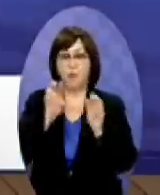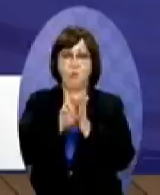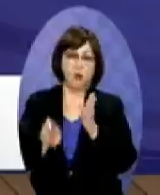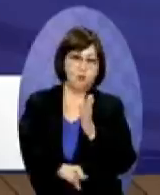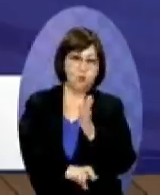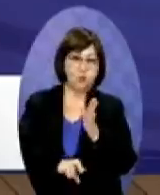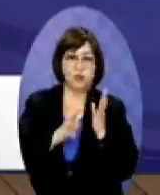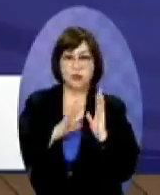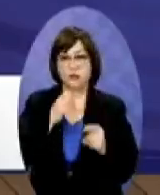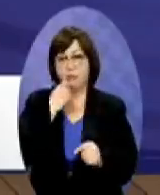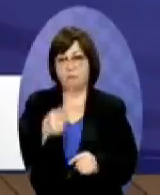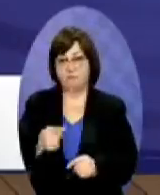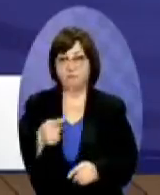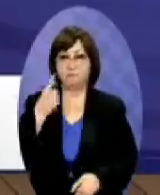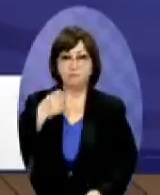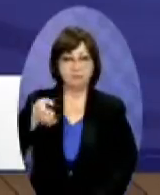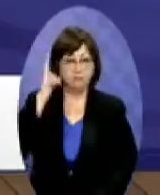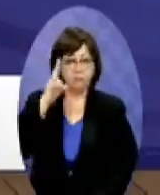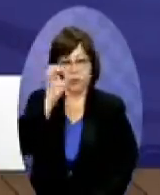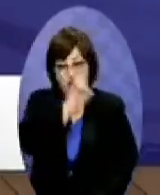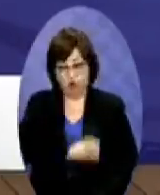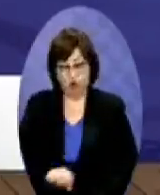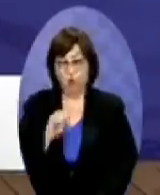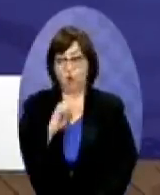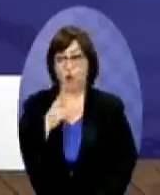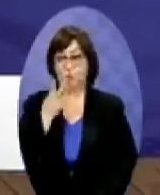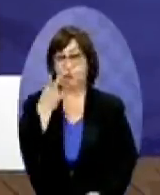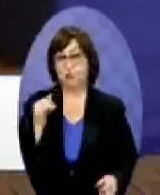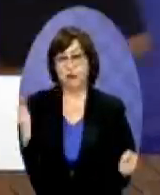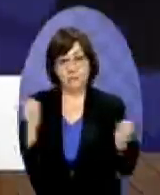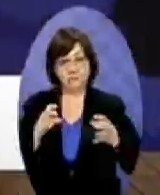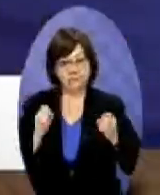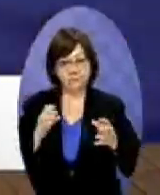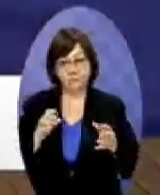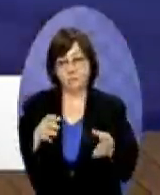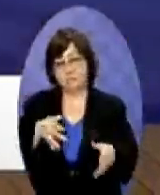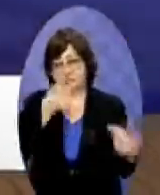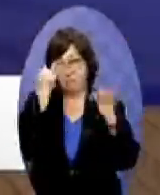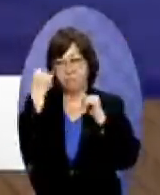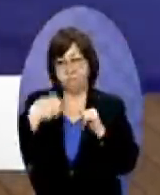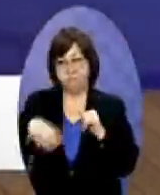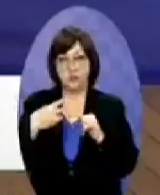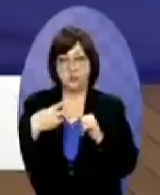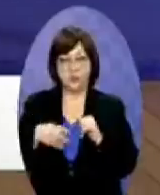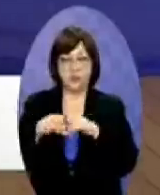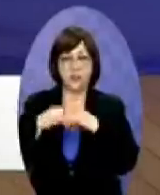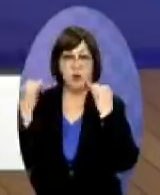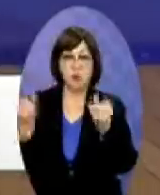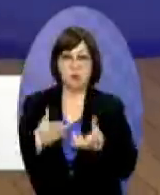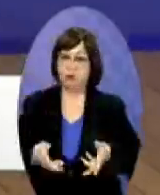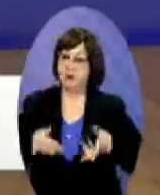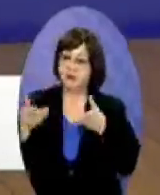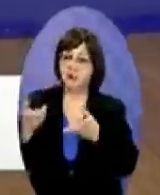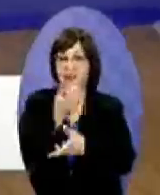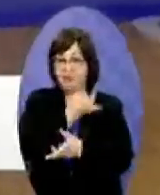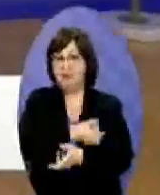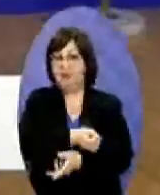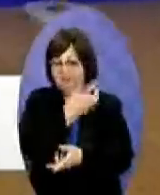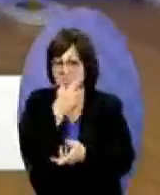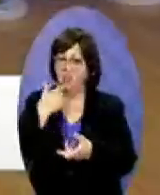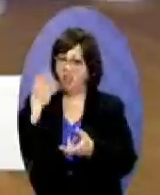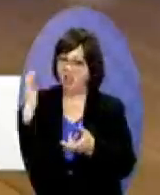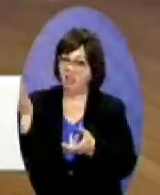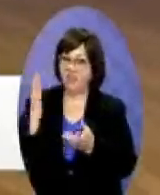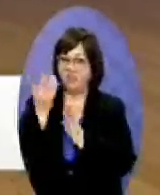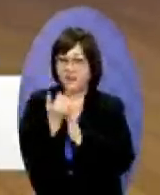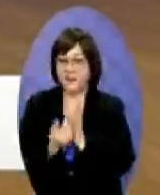байна. Тереза Мэй Европын холбоотой хийсэн энэ хилэлцээний явцыг ирэх 7 өдрийн мягмар гарагт парламенттаа тайлагнахаар төлөвлөж байна. Парламентийн